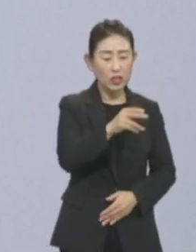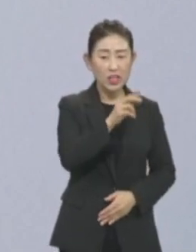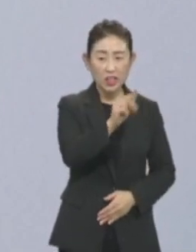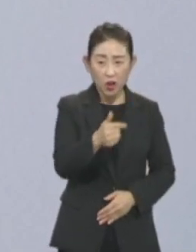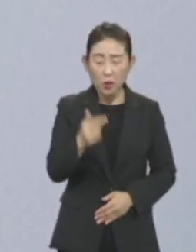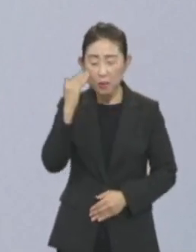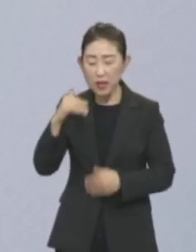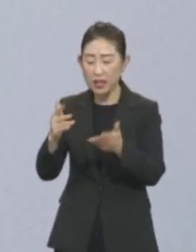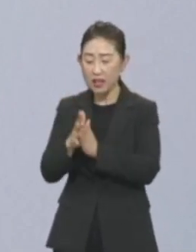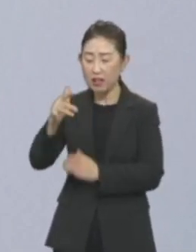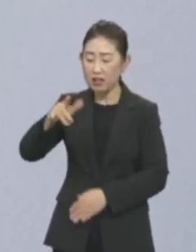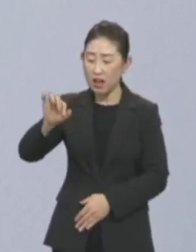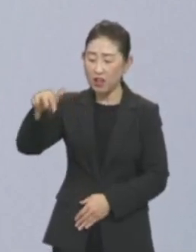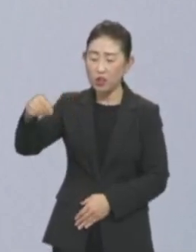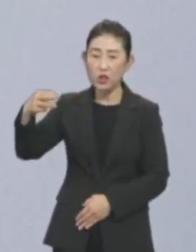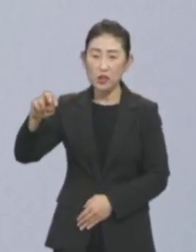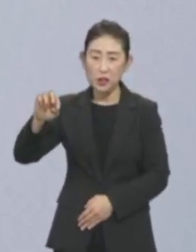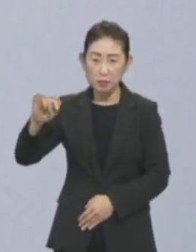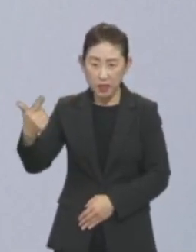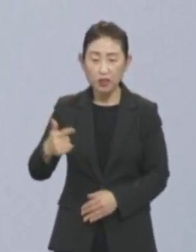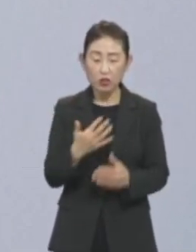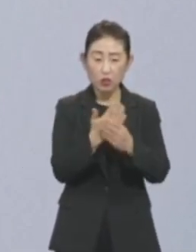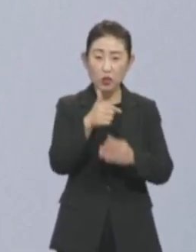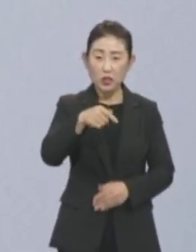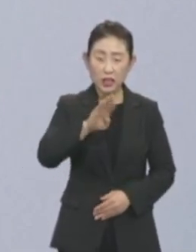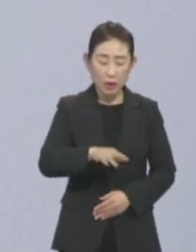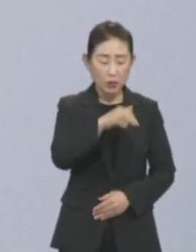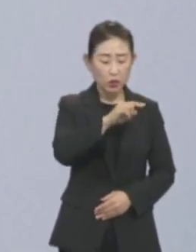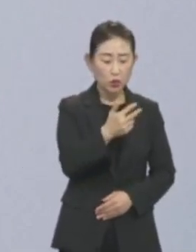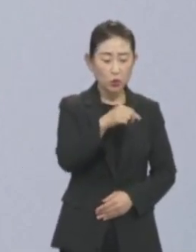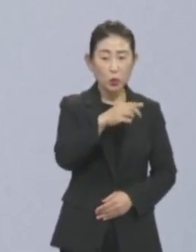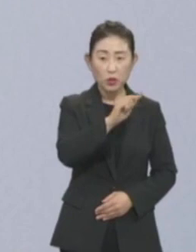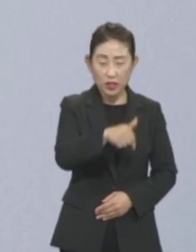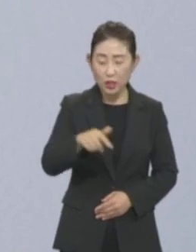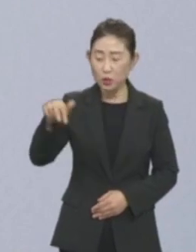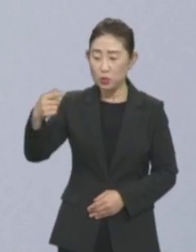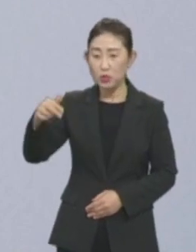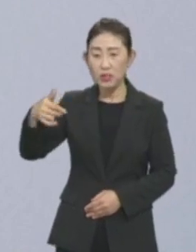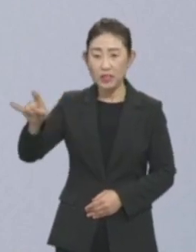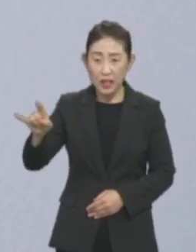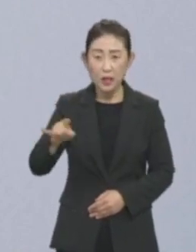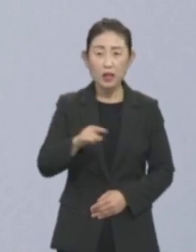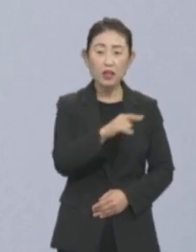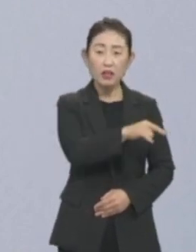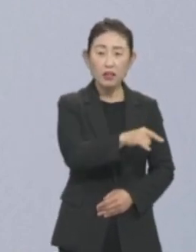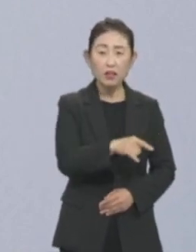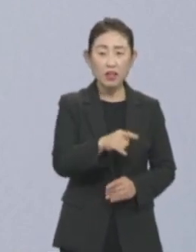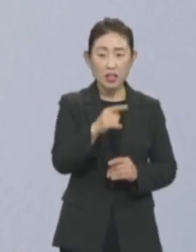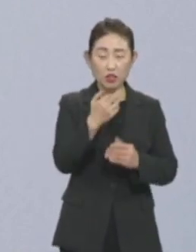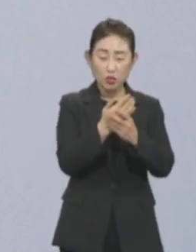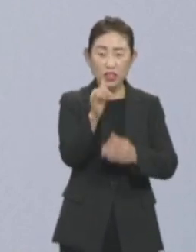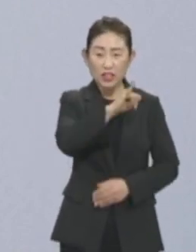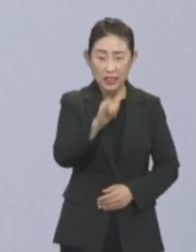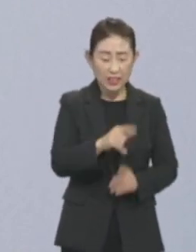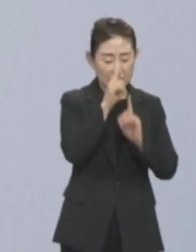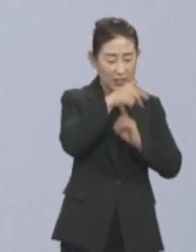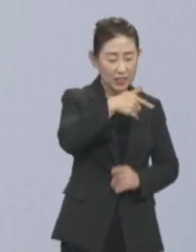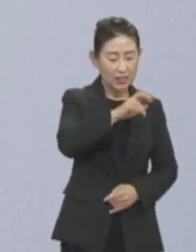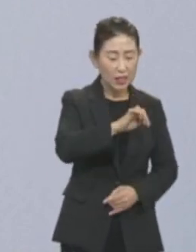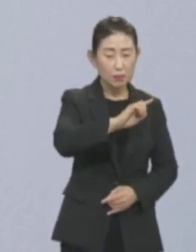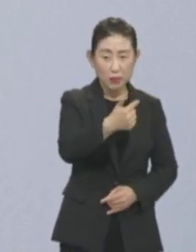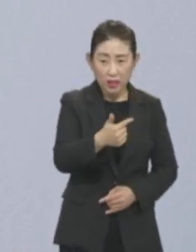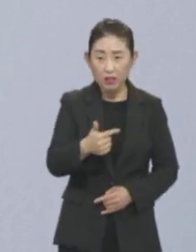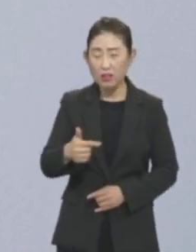현역의원이 대를 버리고 윤식 조승 유성은 민주당을 탈당한 이상민 의원이 천문연구원